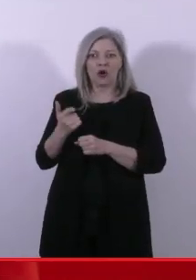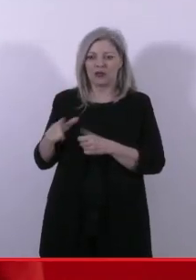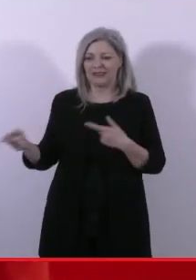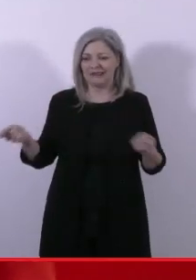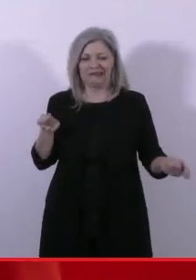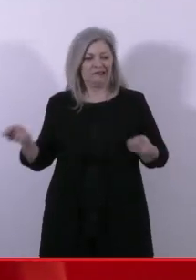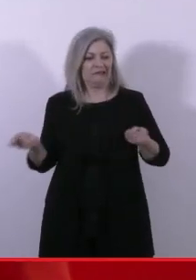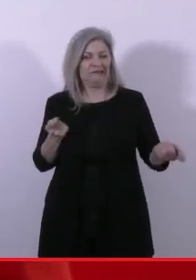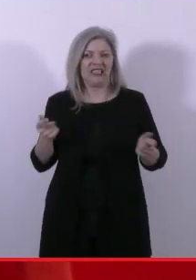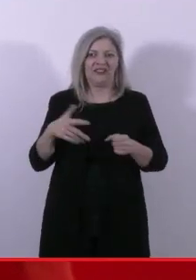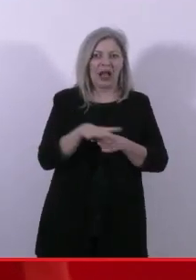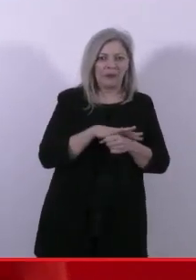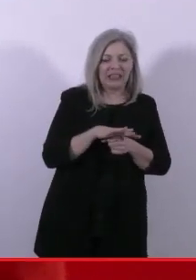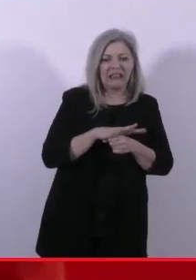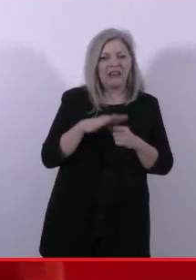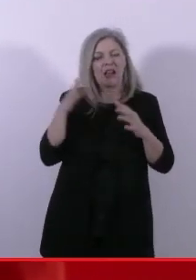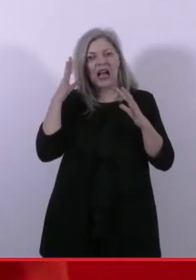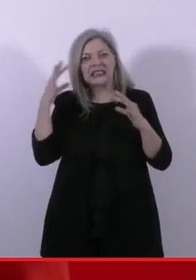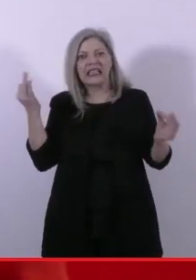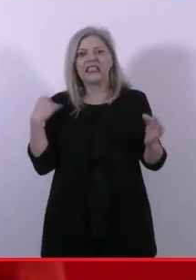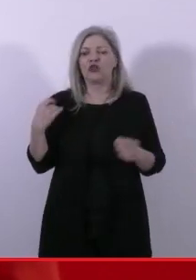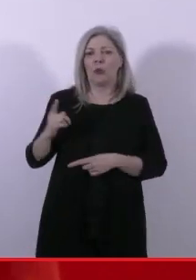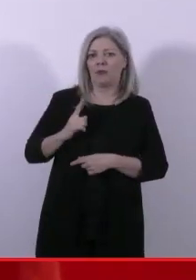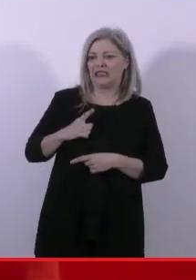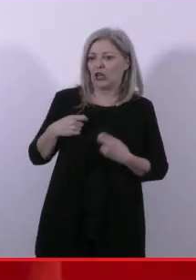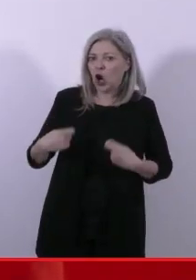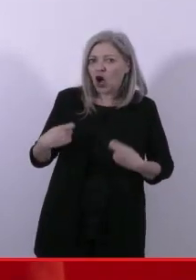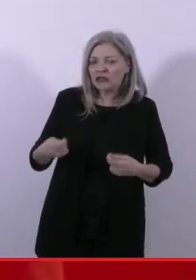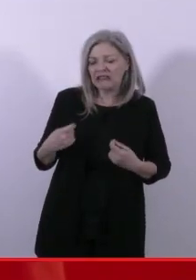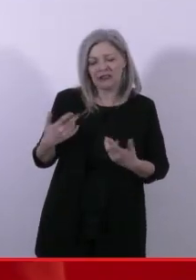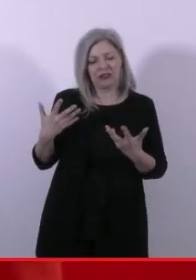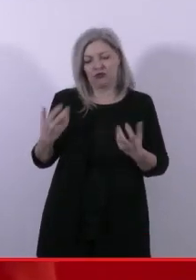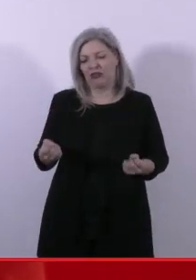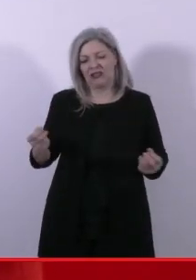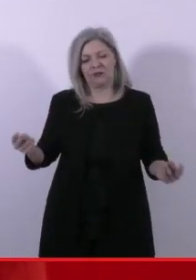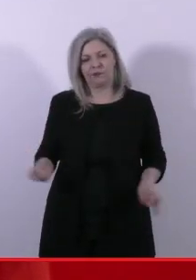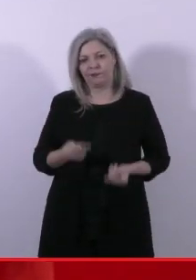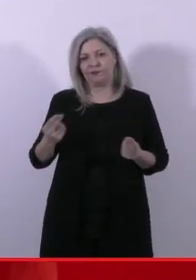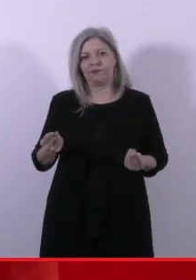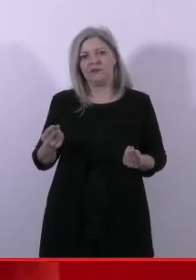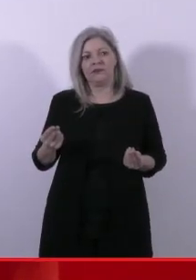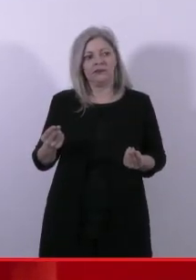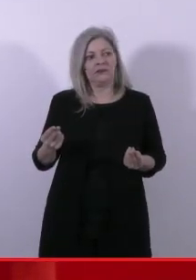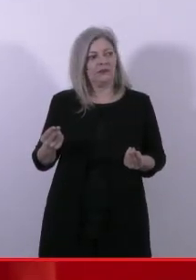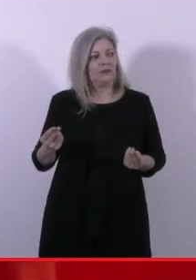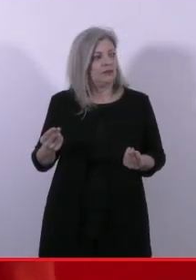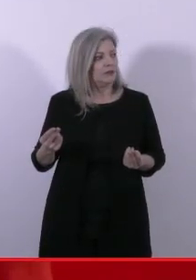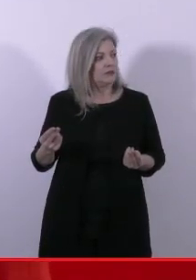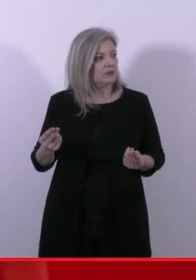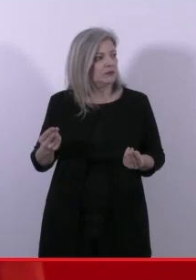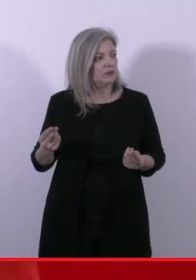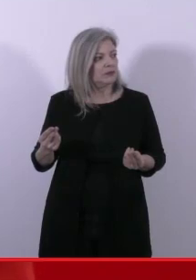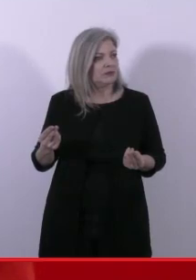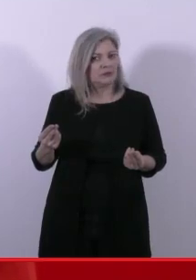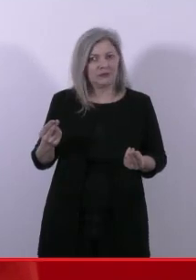familiari, costi degli asili nido o babysitter? Non è accettabile, ma sono sicura che